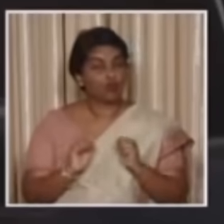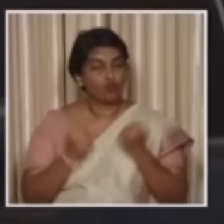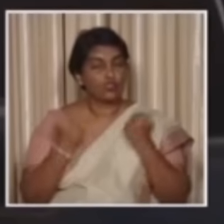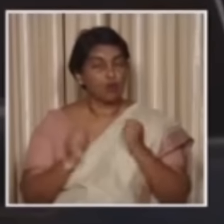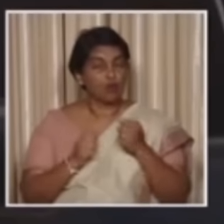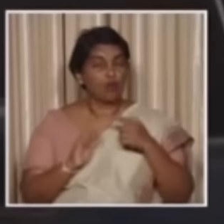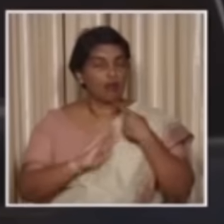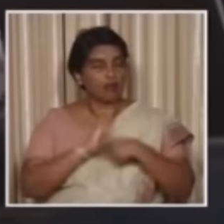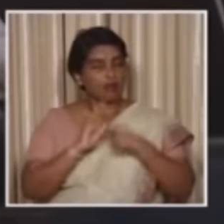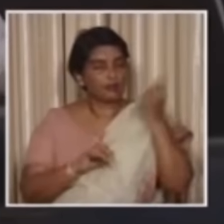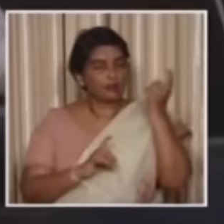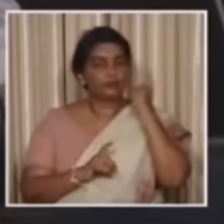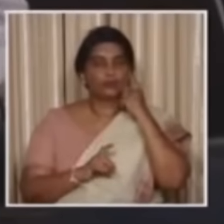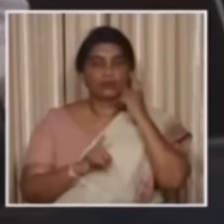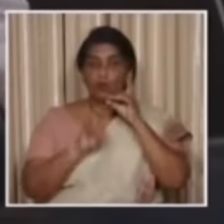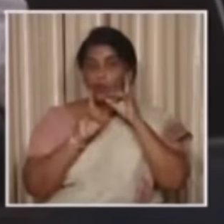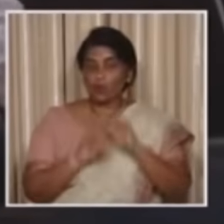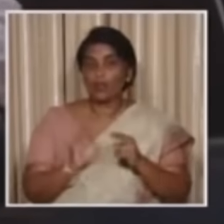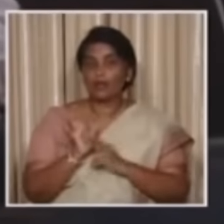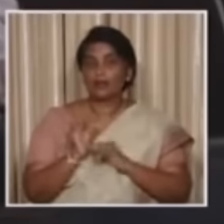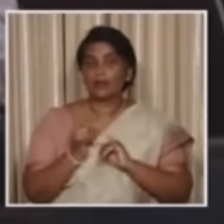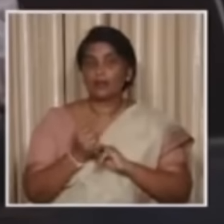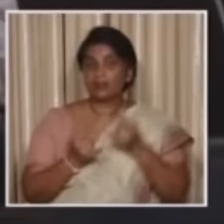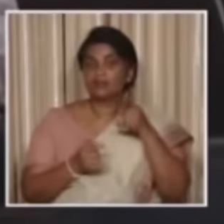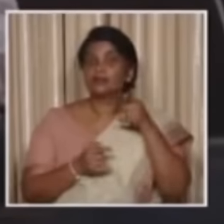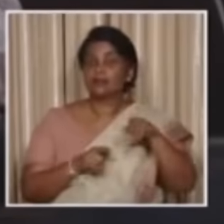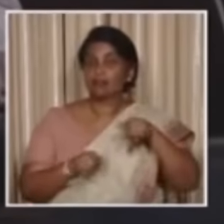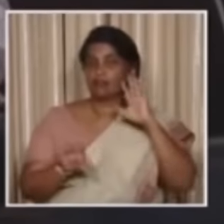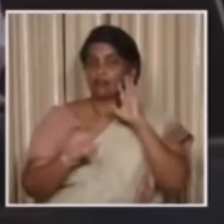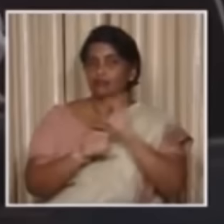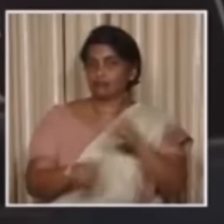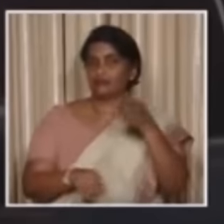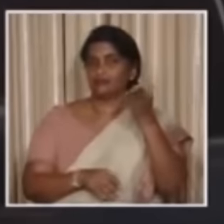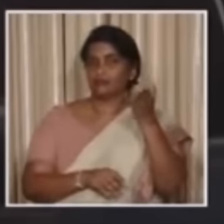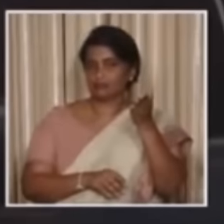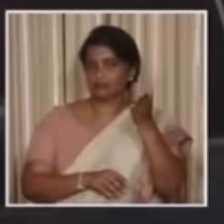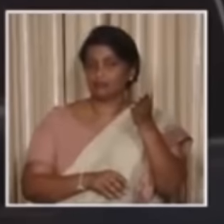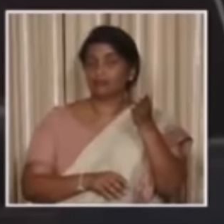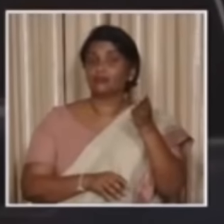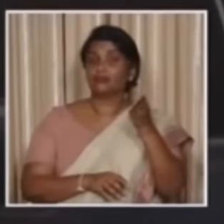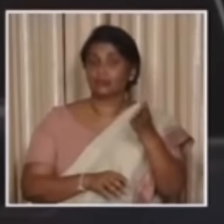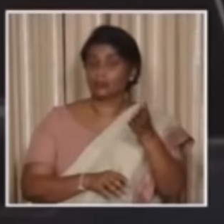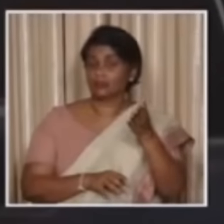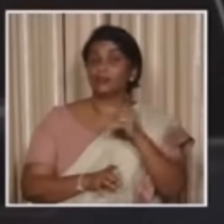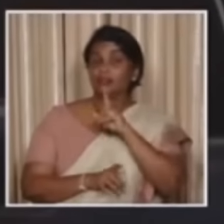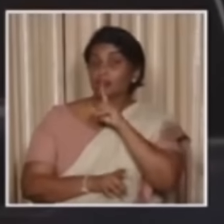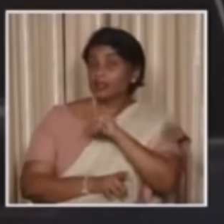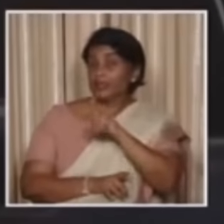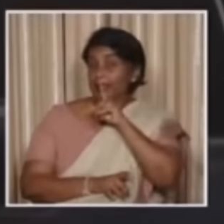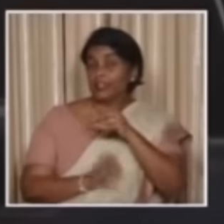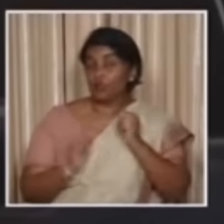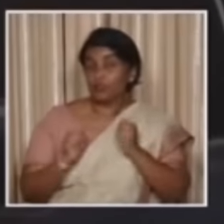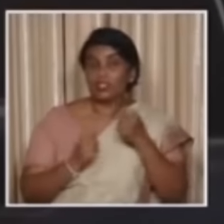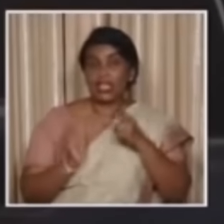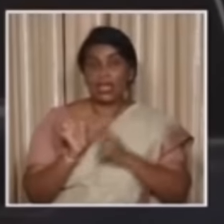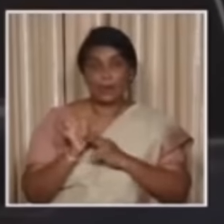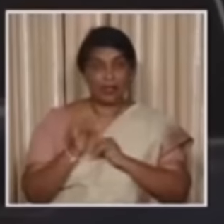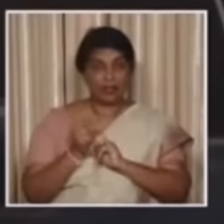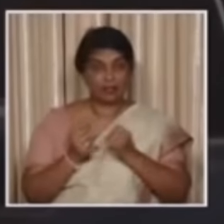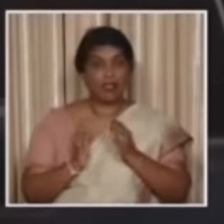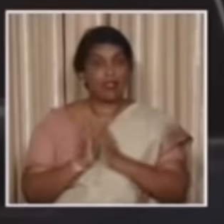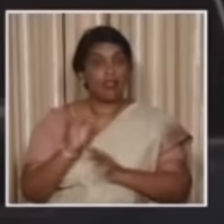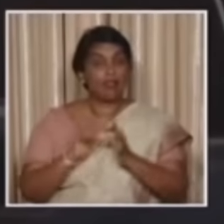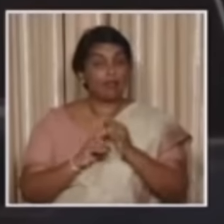රටම දන්නවා. ඉතින් ඒක තමයි නිවන් සිරිපාල ඇමතුමාගෙන් දැන් එළියට ආවේ. එතුමා මේකේ කියන්න හදනවා ඇමතිවරයා විදිහට